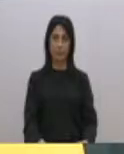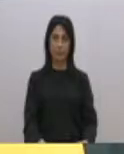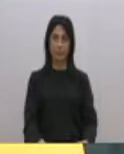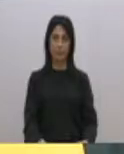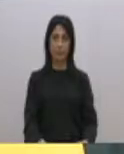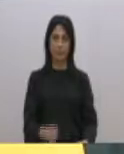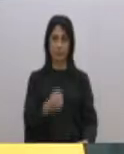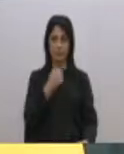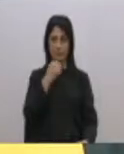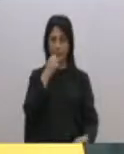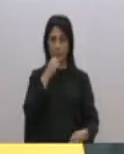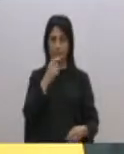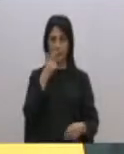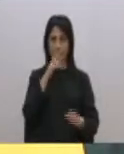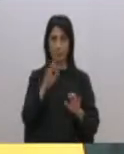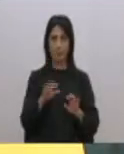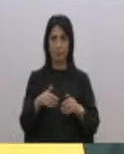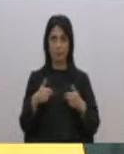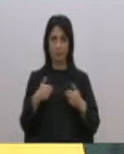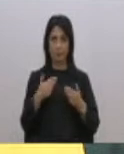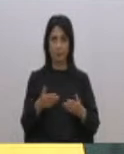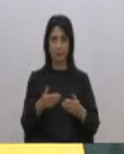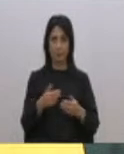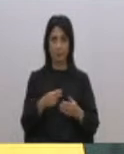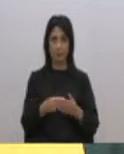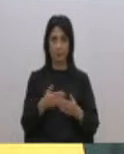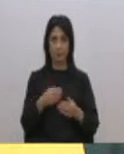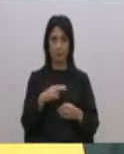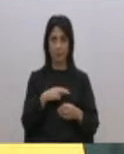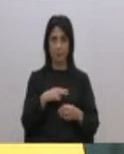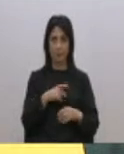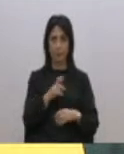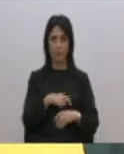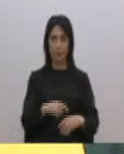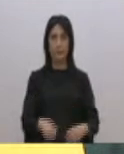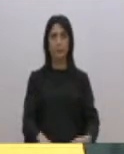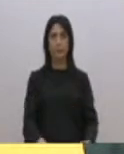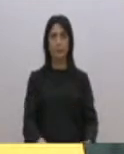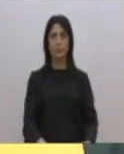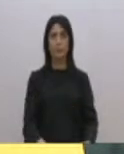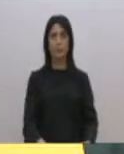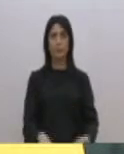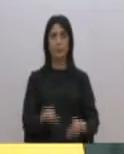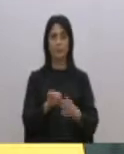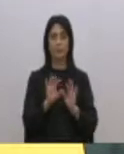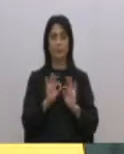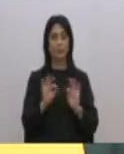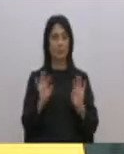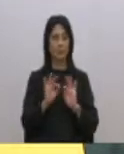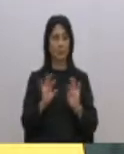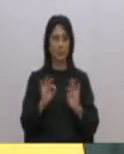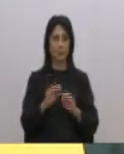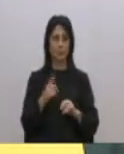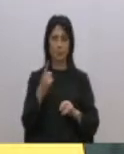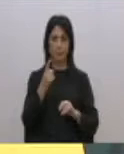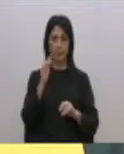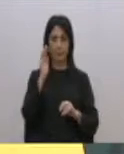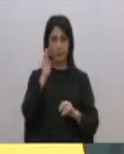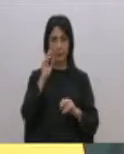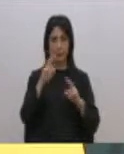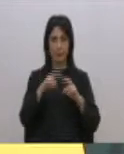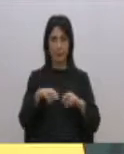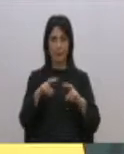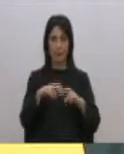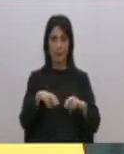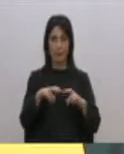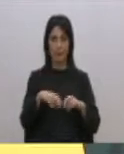Ყველა ბატონო თავმჯდომარეო, მოგესალმებით, სამეულო პარლამენტის წევრებო. Წარმოგიდგენთ პირველი მოსმენით